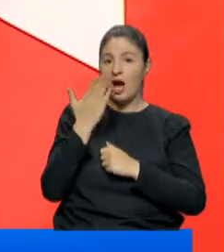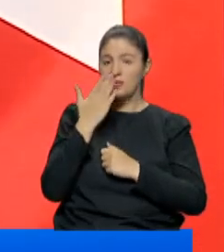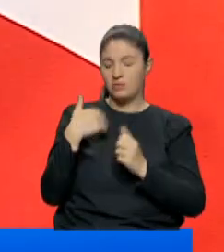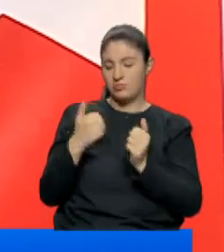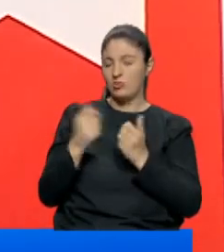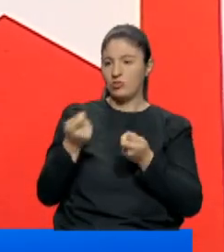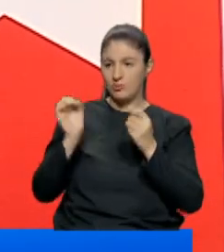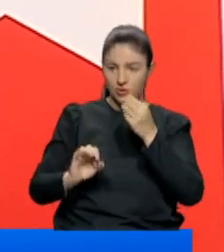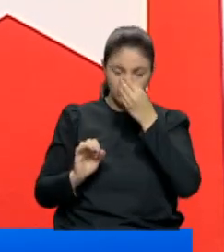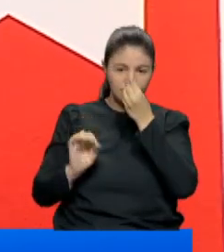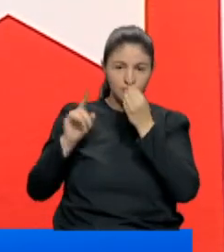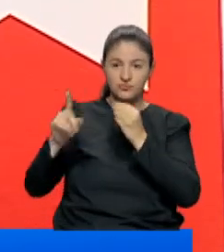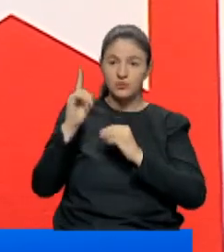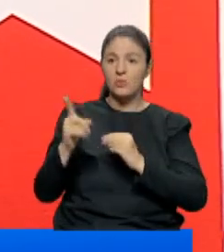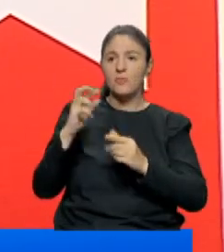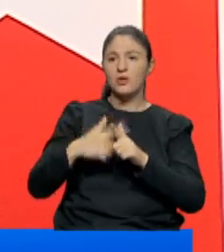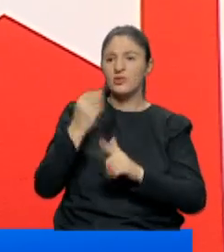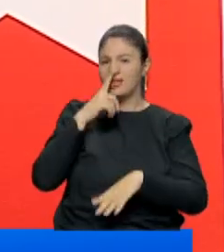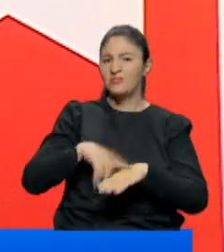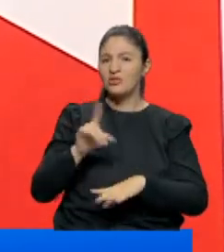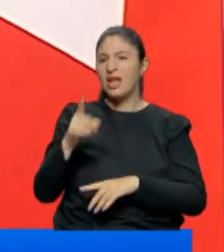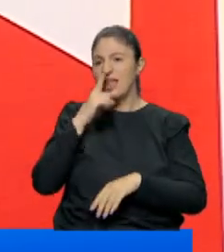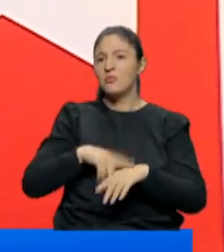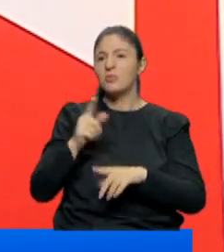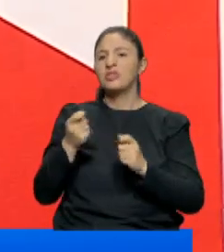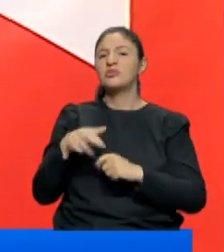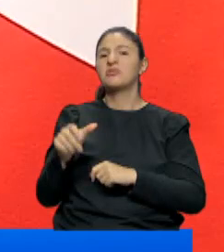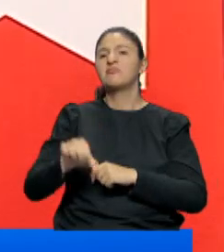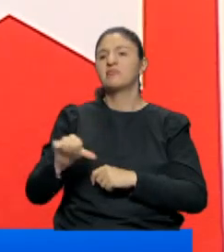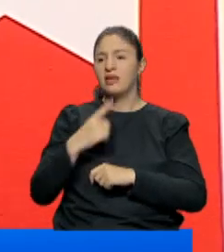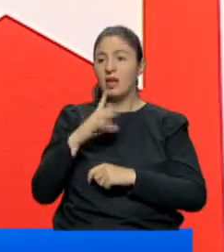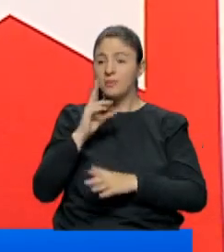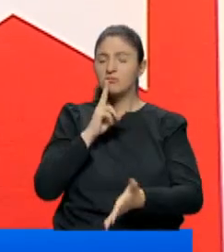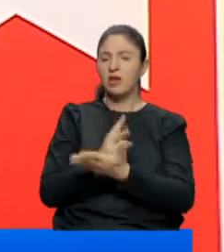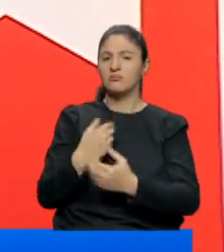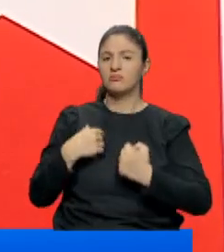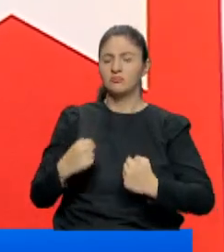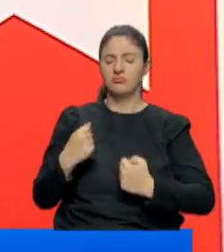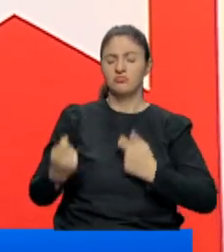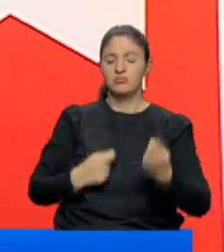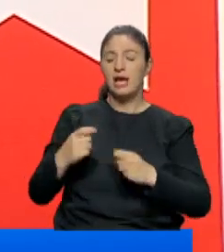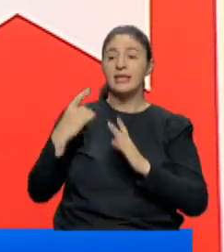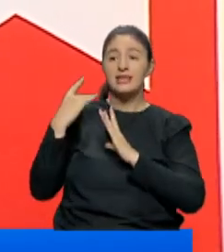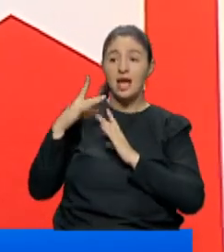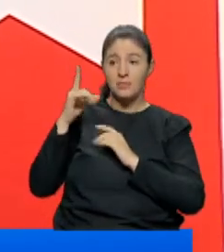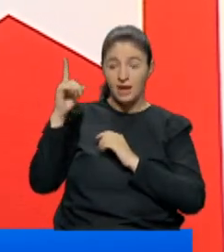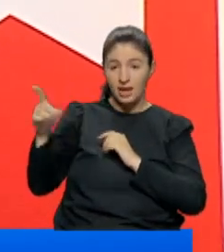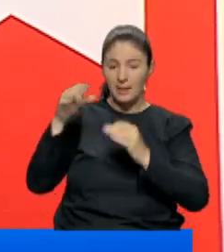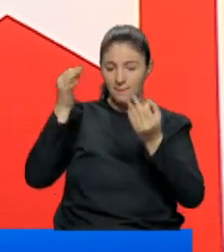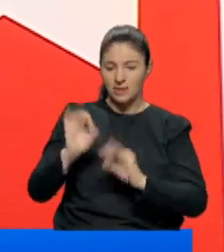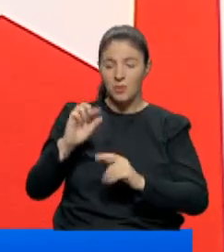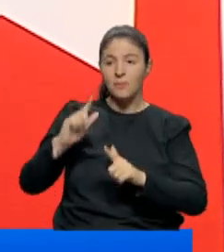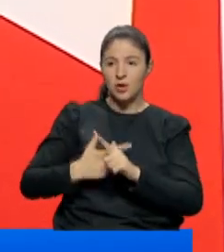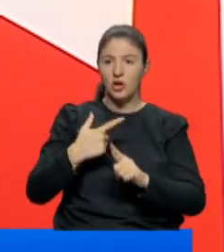akademisini de çalışmaya başladık ondan önce proje çok inanmadan söyleyin Ama bu iş yürümez dediler ama çok kararlı bulduk biz Diyarbakır kayapınar'da